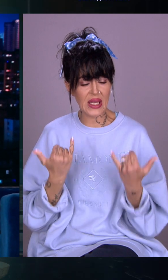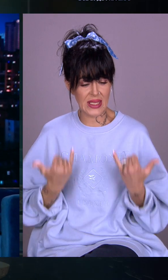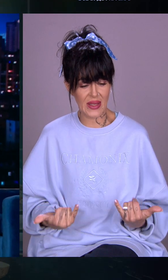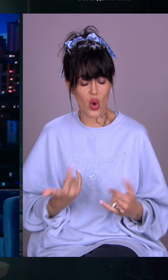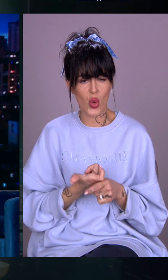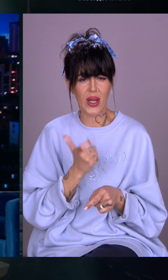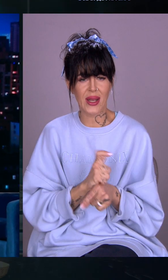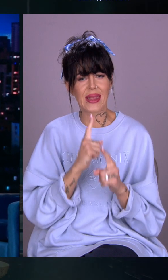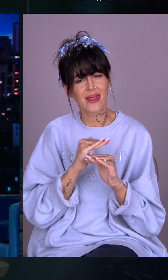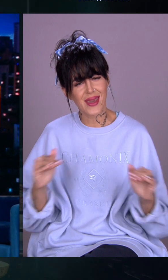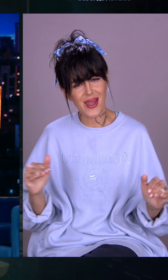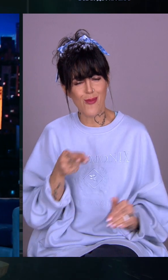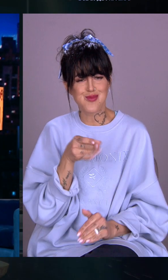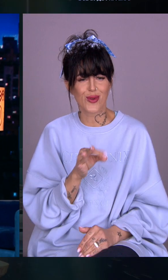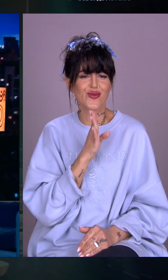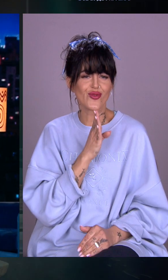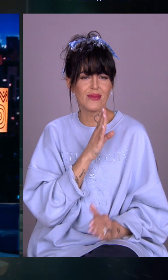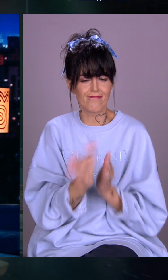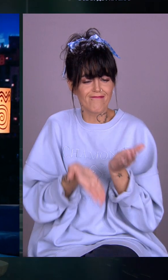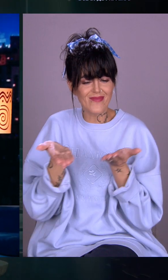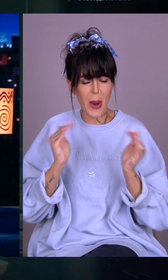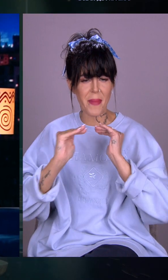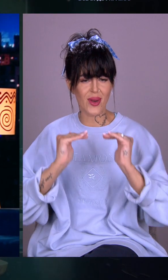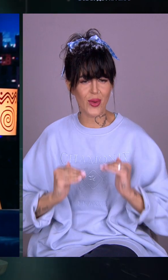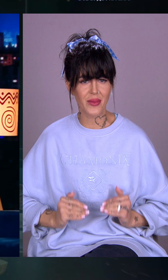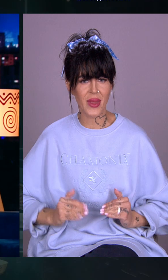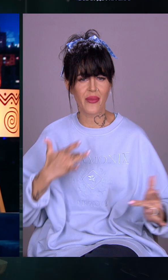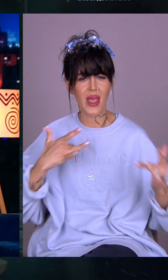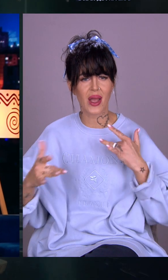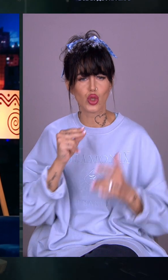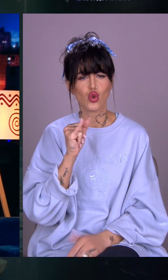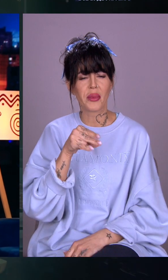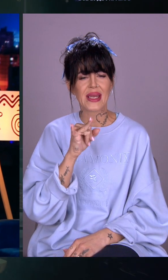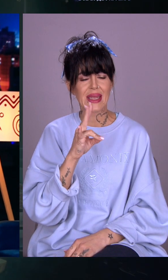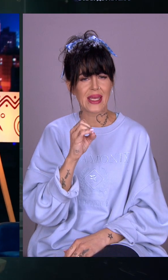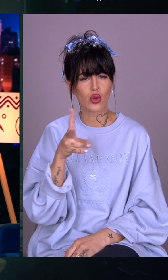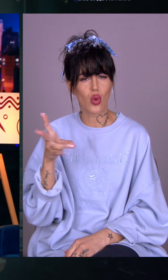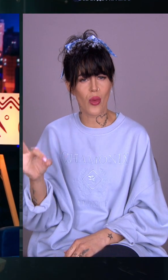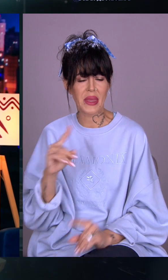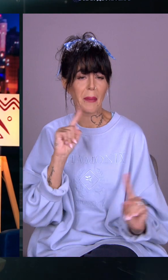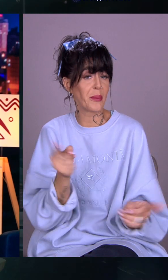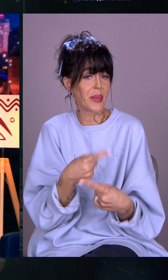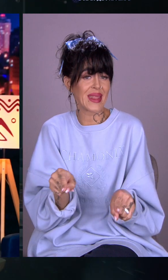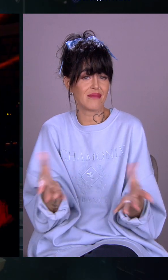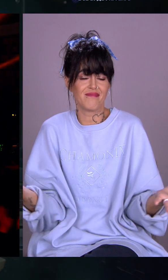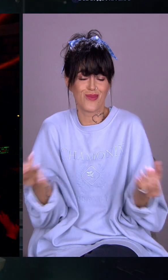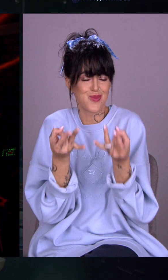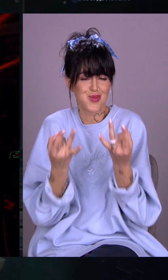тихо, по-жіночому, розкладе все по полицях. Артистка Чуприненко з піснею «Пісня». Це просто.